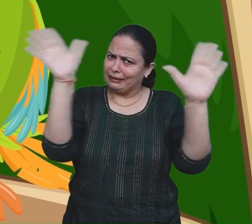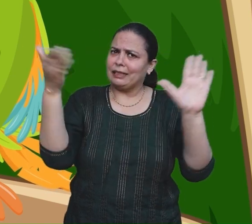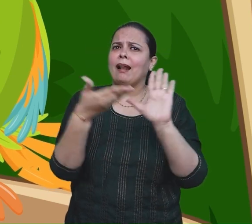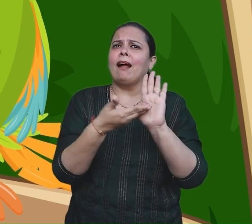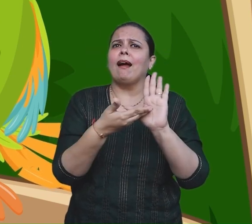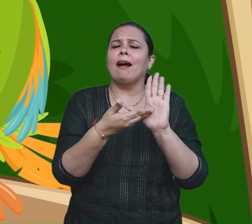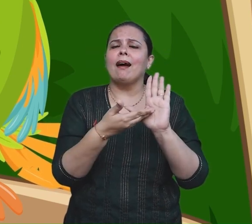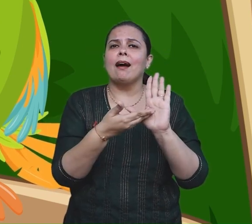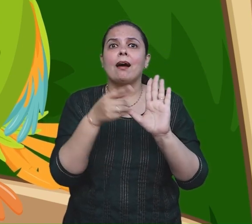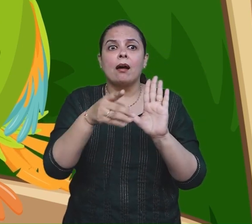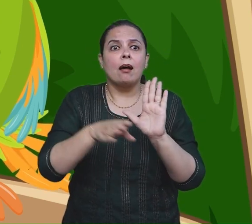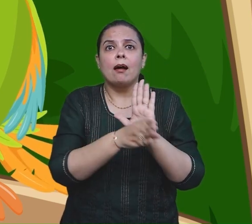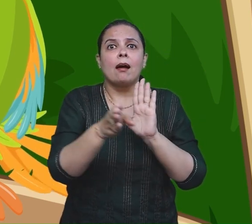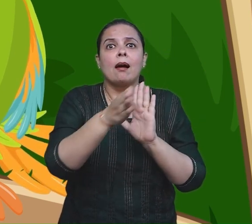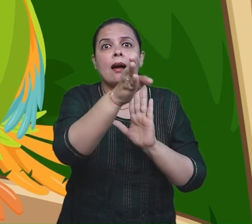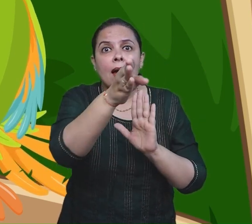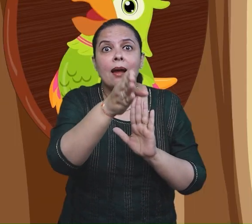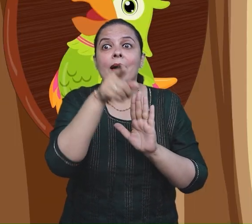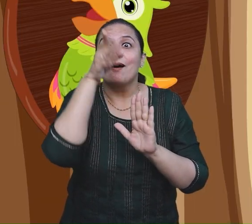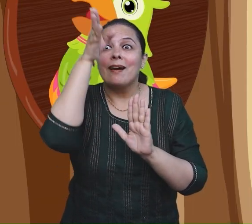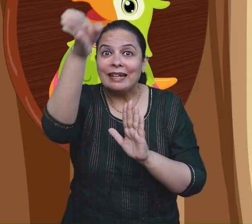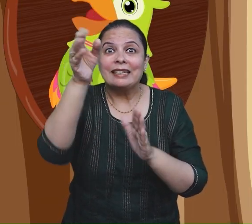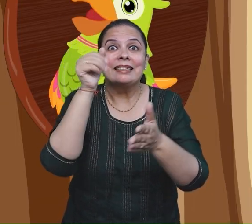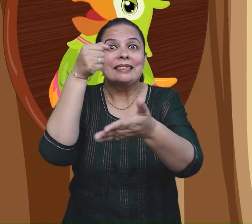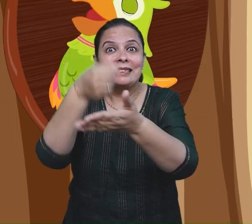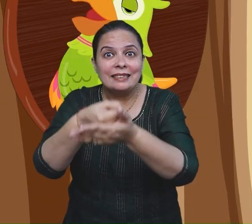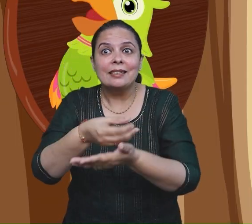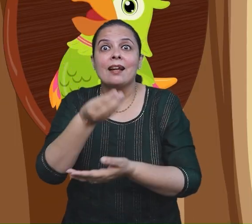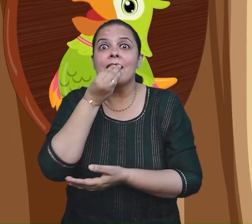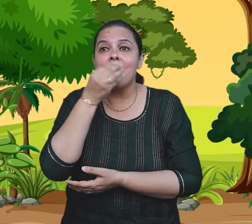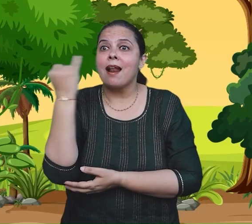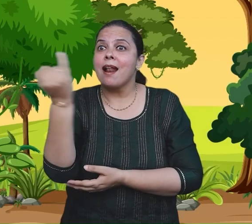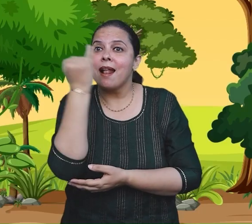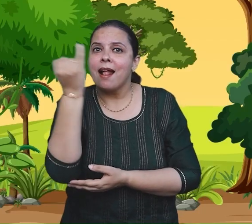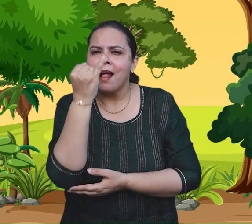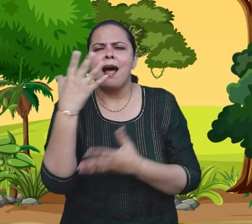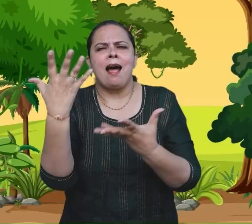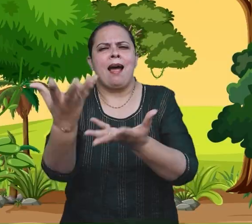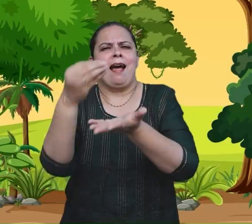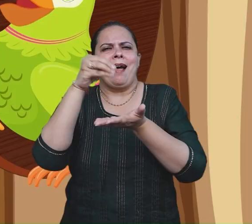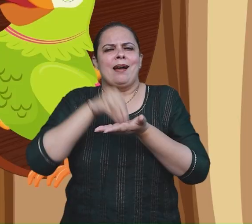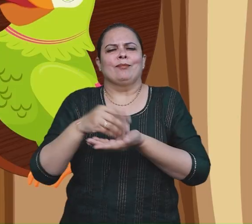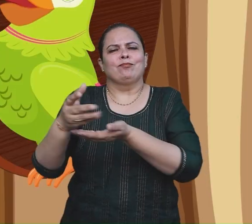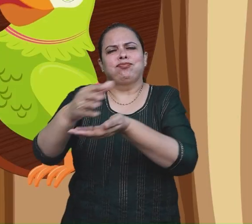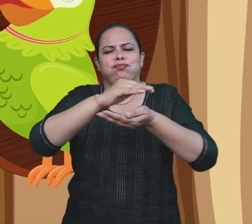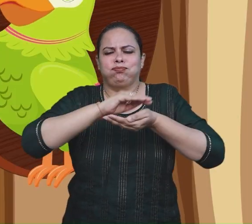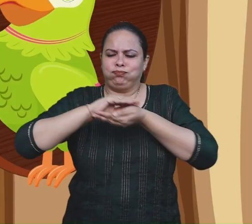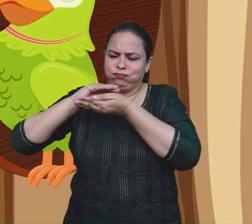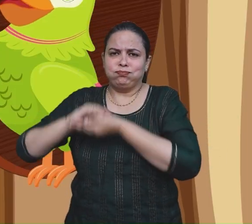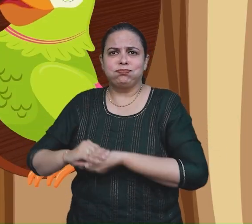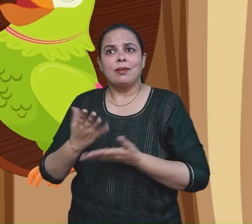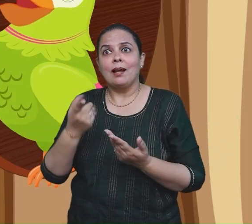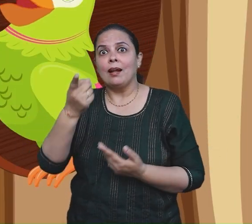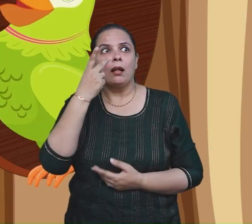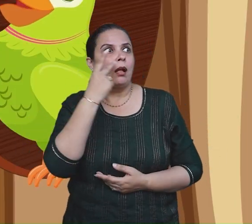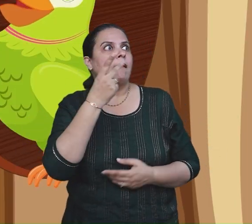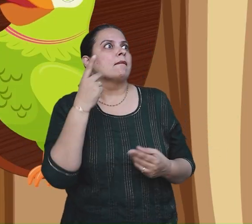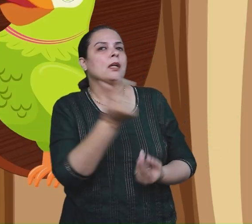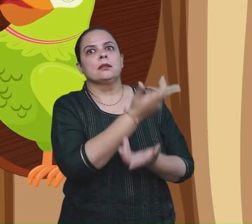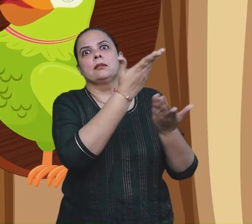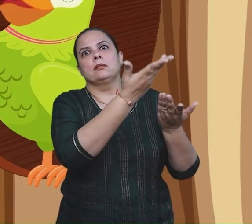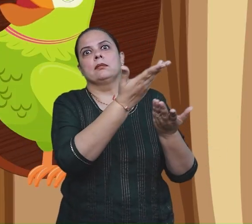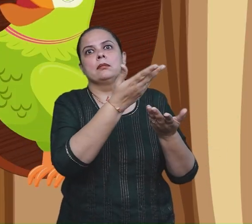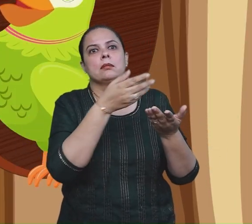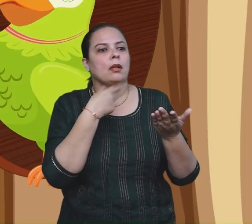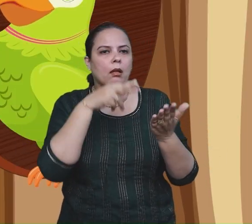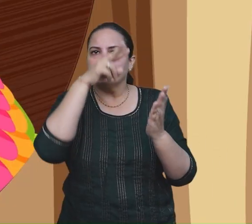रास्ता भी मिल जाएगा और खाना भी मिल जाएगा। ओके थैंक यू पापा। ये देखो, ये फिर इस बार